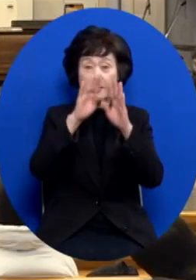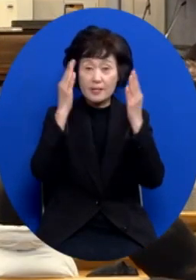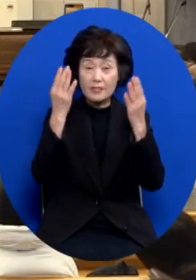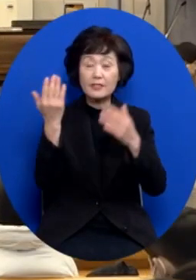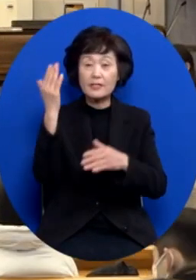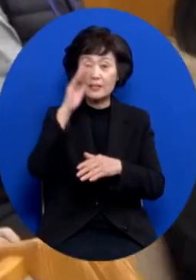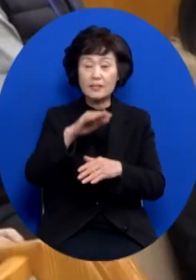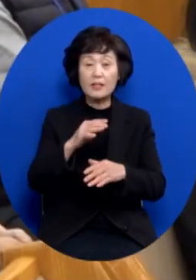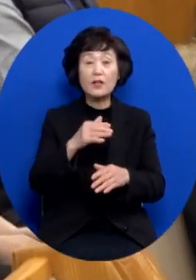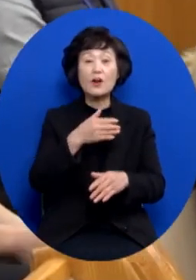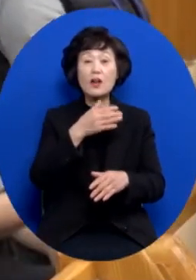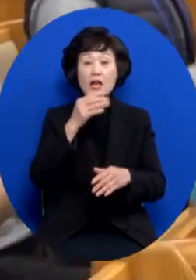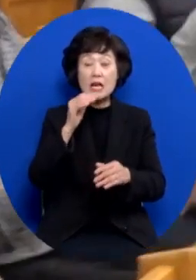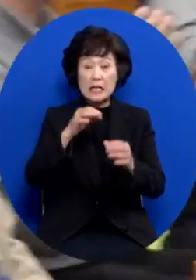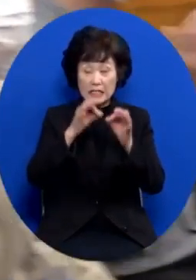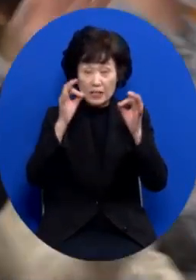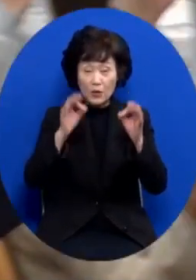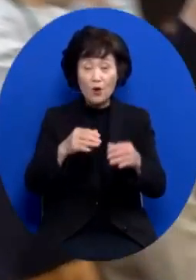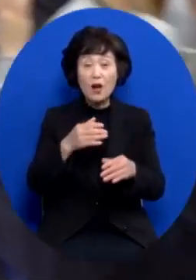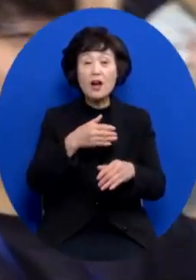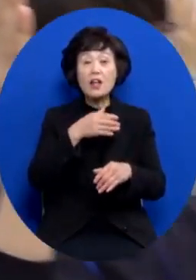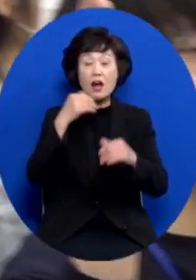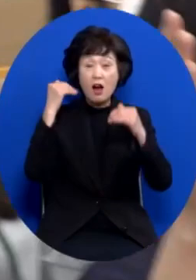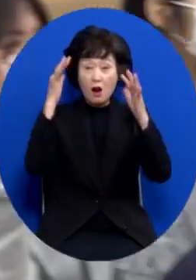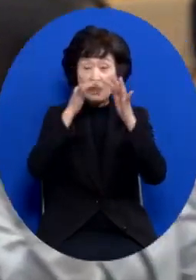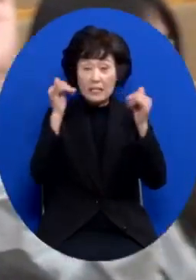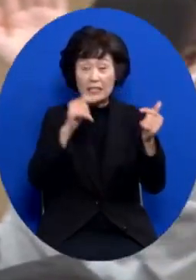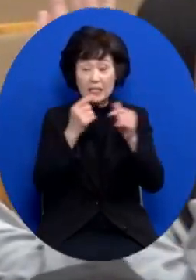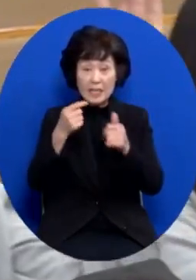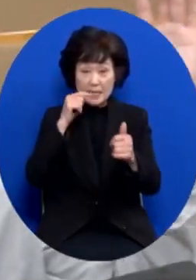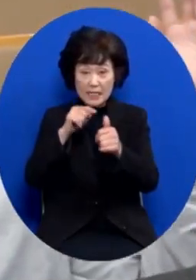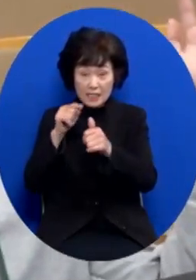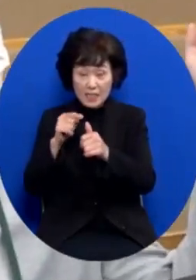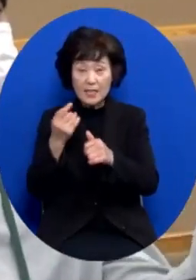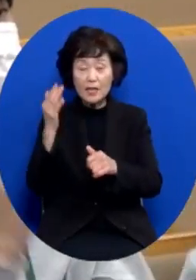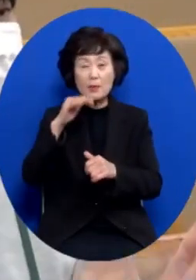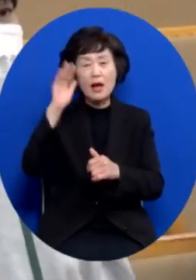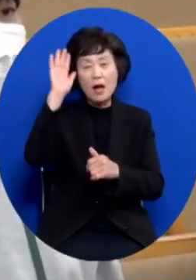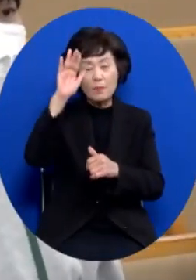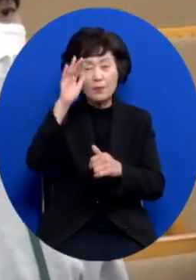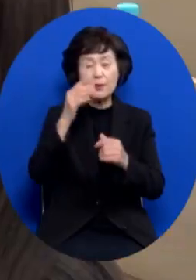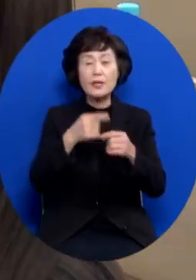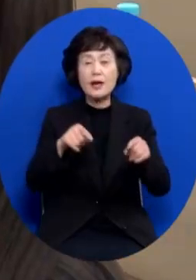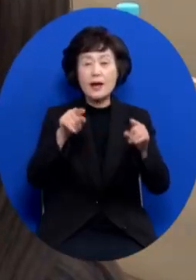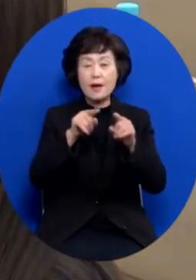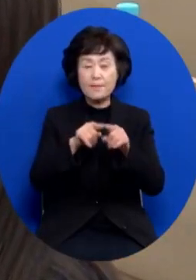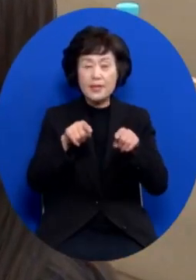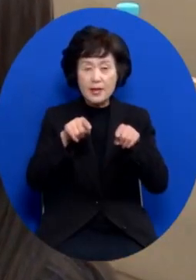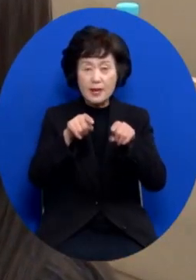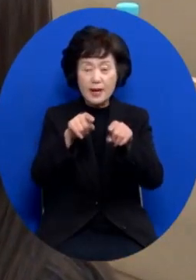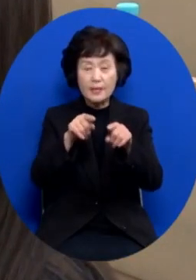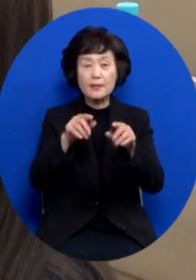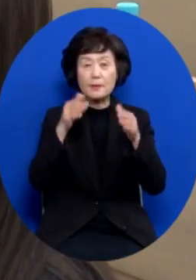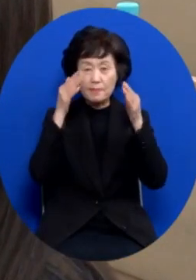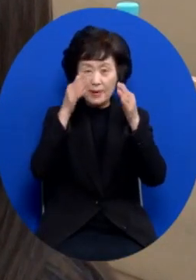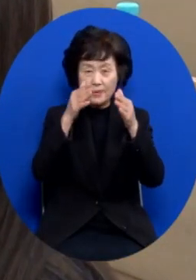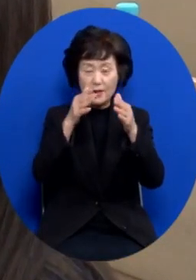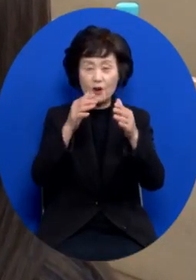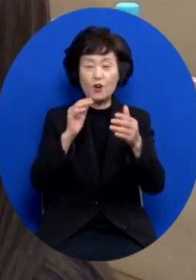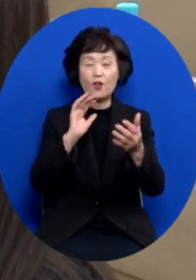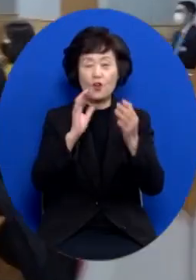기성세대가 지시를 하고 주도하는 것이었다면 앞으로는 함께 가는 방식으로 mz세대의 특성에 맞춰갈 필요가 있다는 의견을